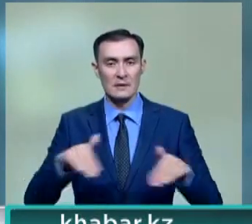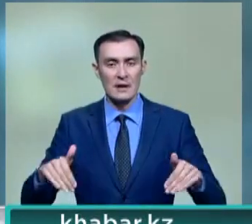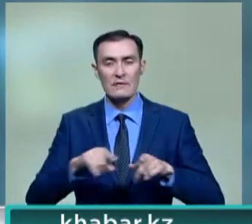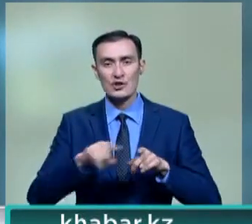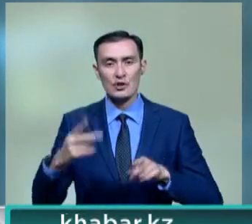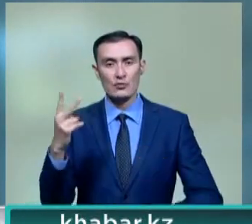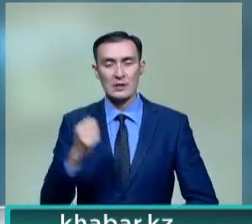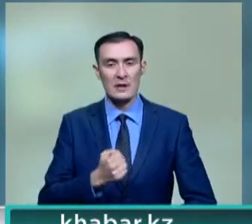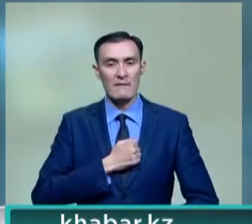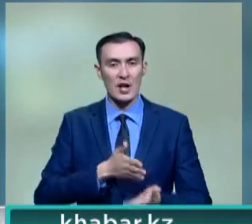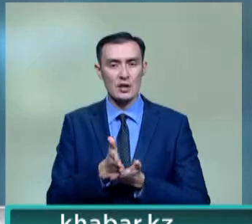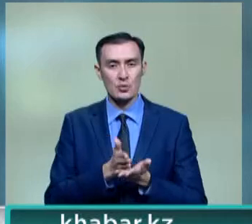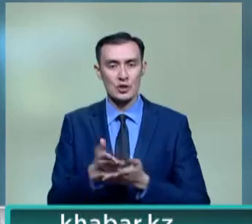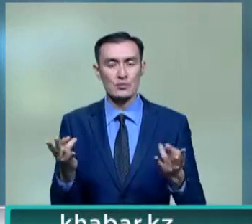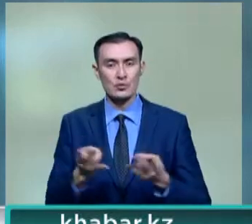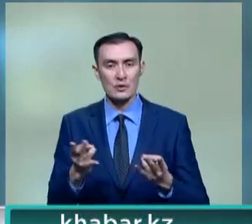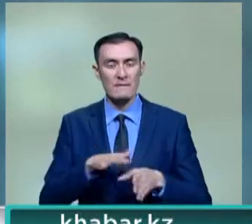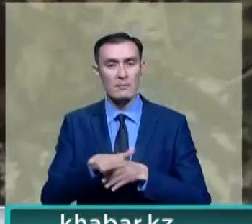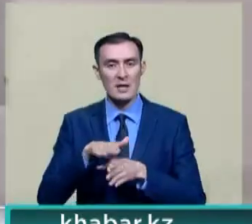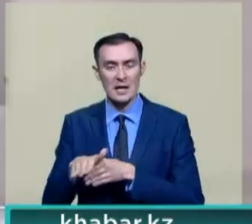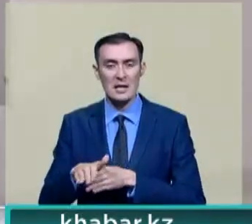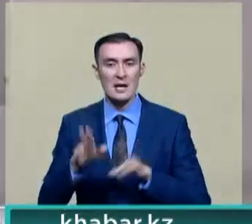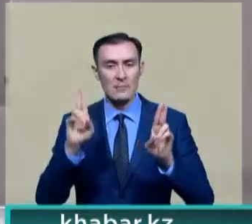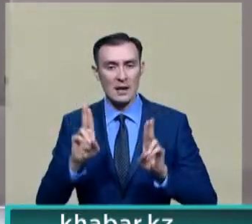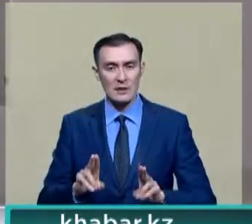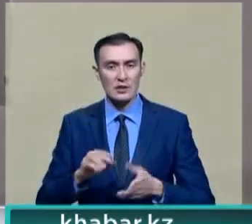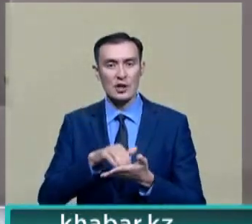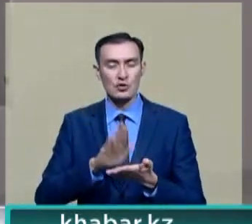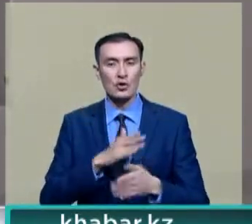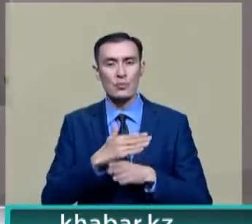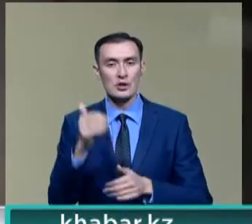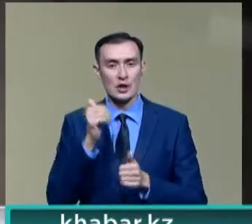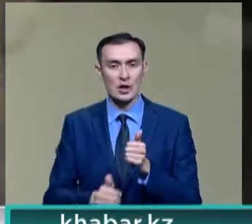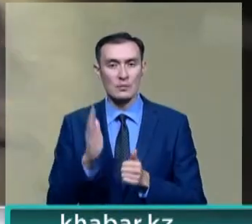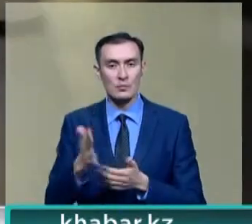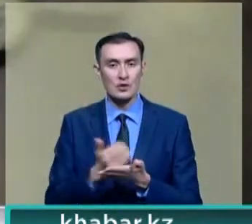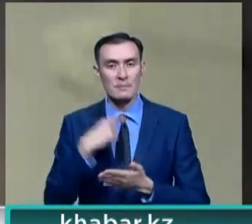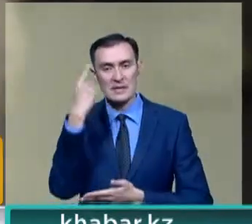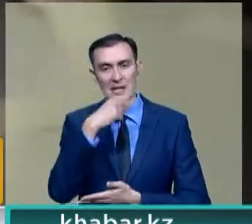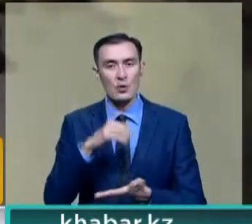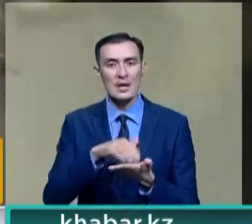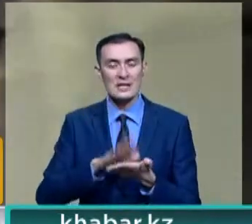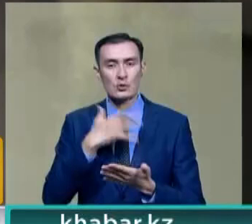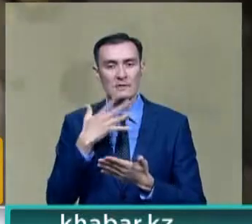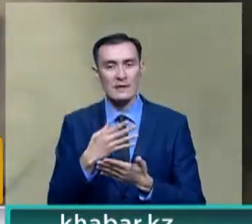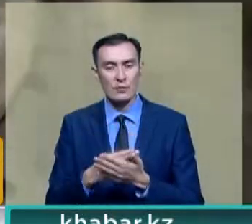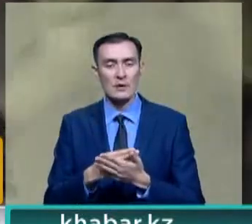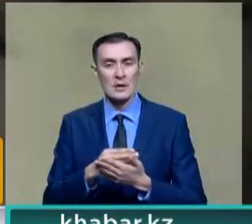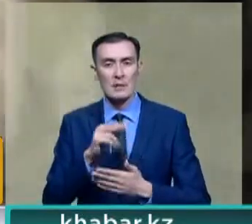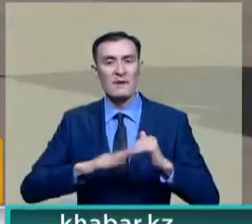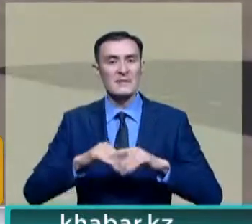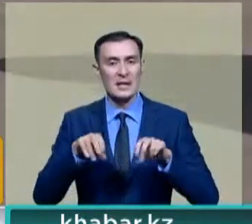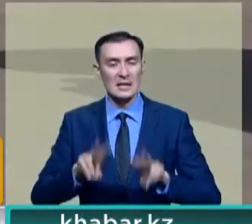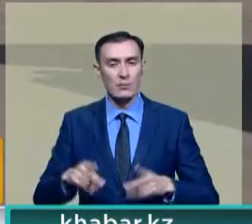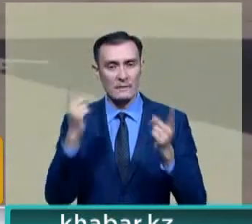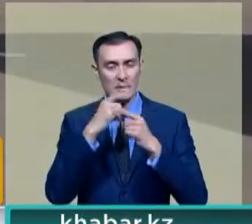протяжении 2 недель военнослужащим предстоит выполнять нормативы и зачеты, после чего каждый получит персональную оценку своего профессионализма.